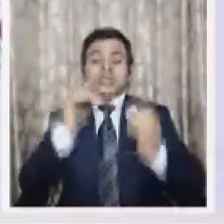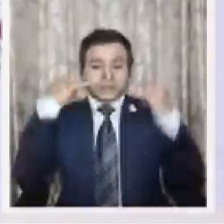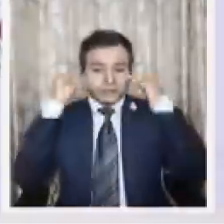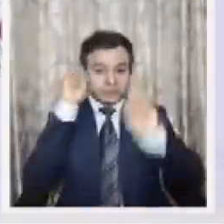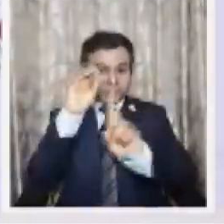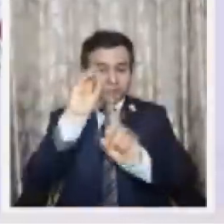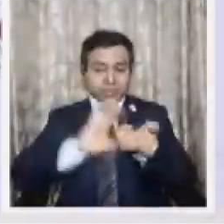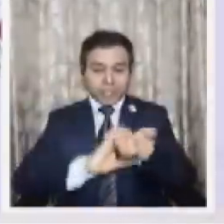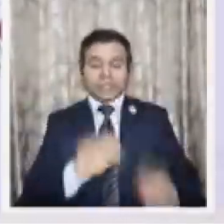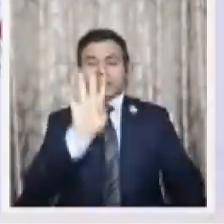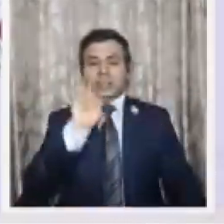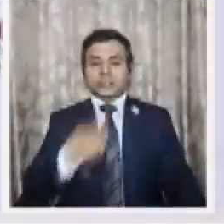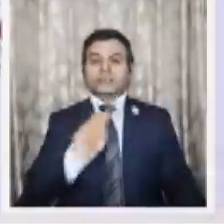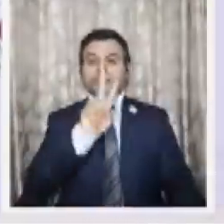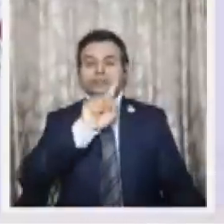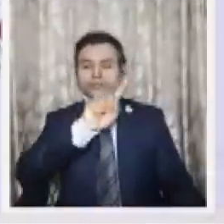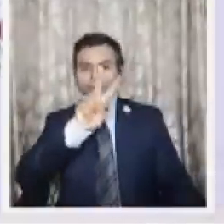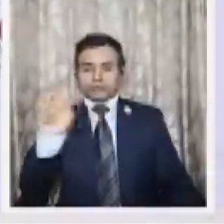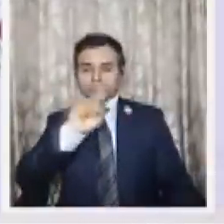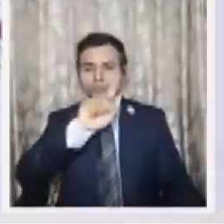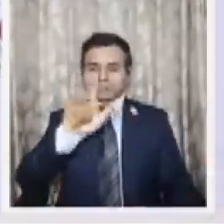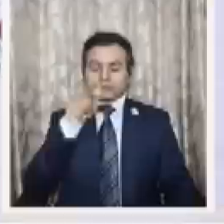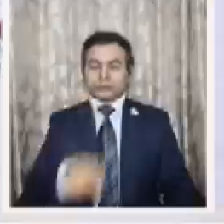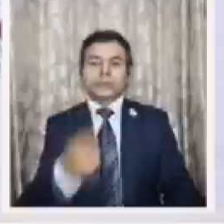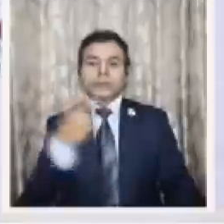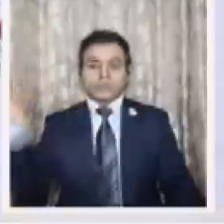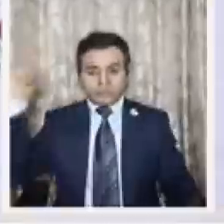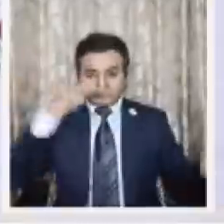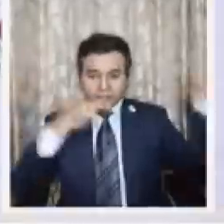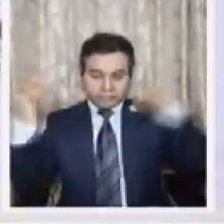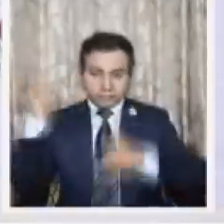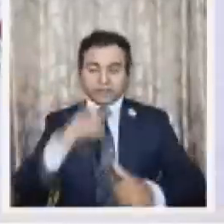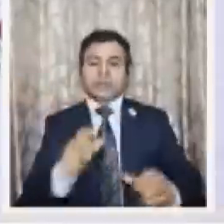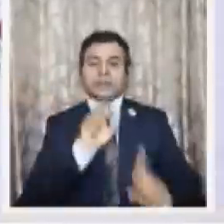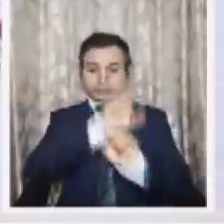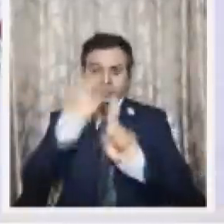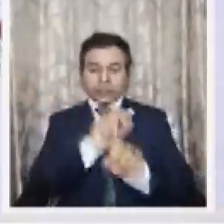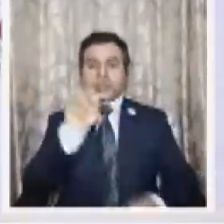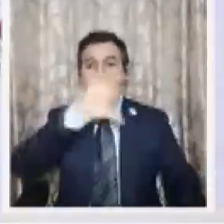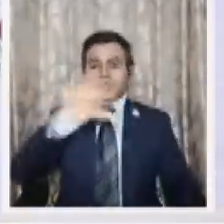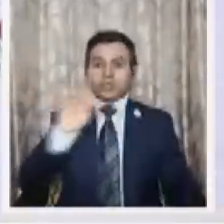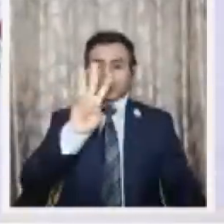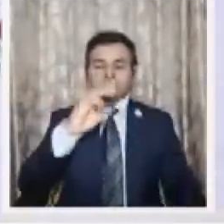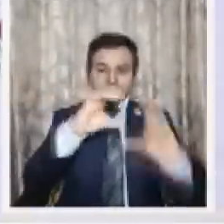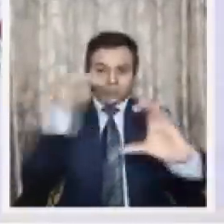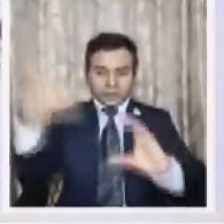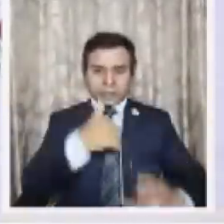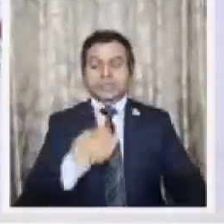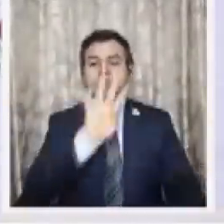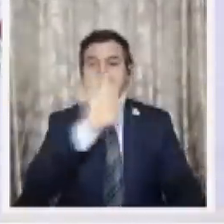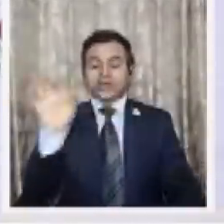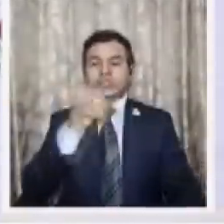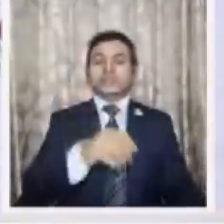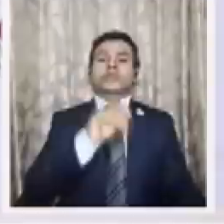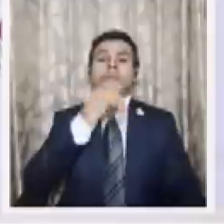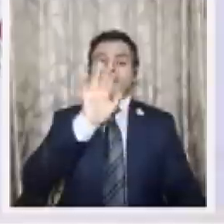24 ঘন্টায় বিমানবন্দরে স্ক্রিনিং হয়েছে 903 জন, স্থলবন্দরে 456 জন, সমুদ্রবন্দরে 161 জন এবং